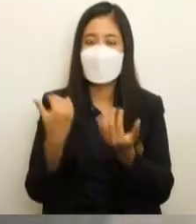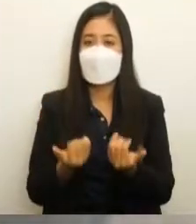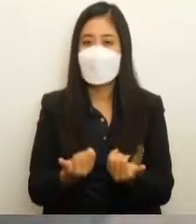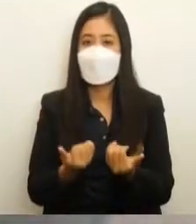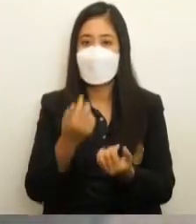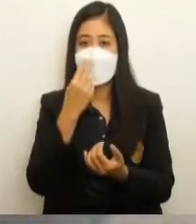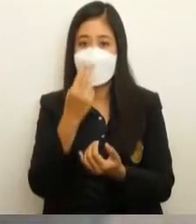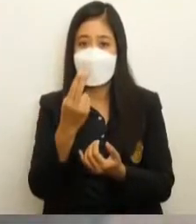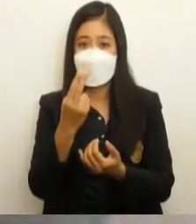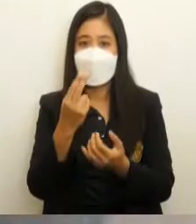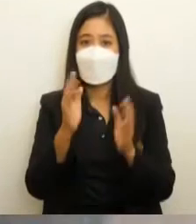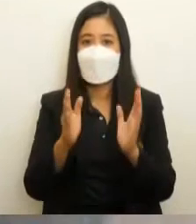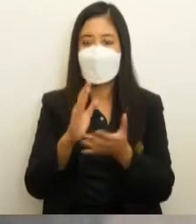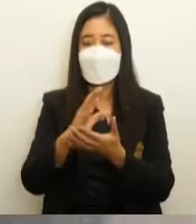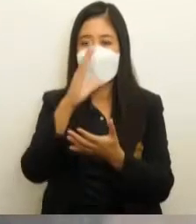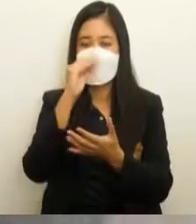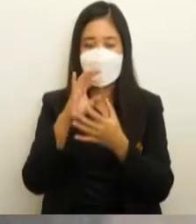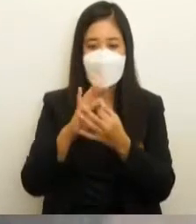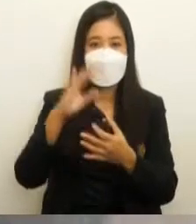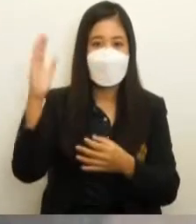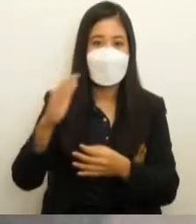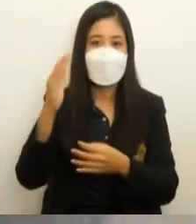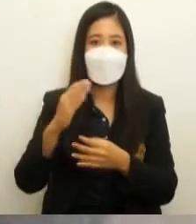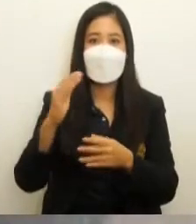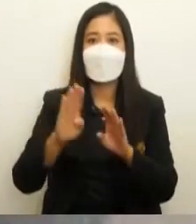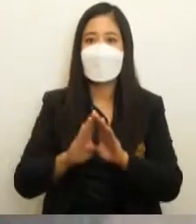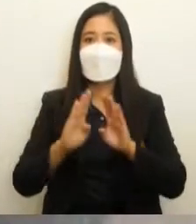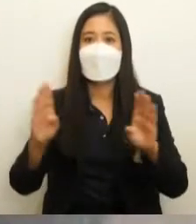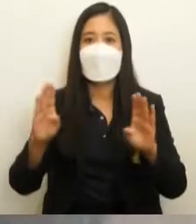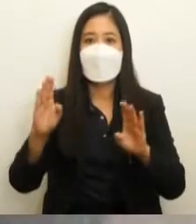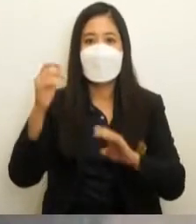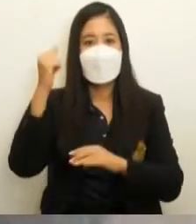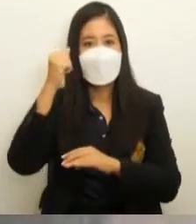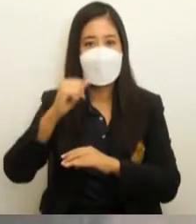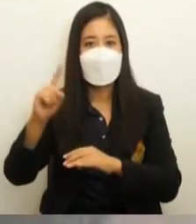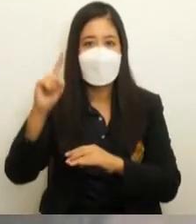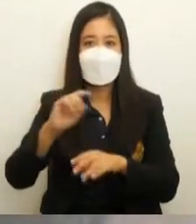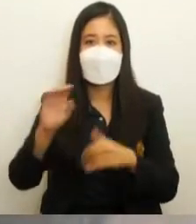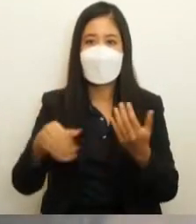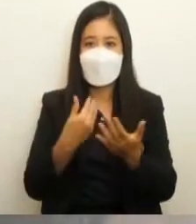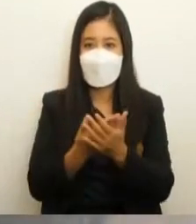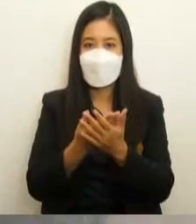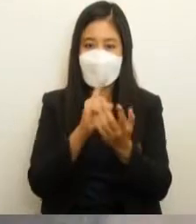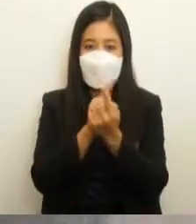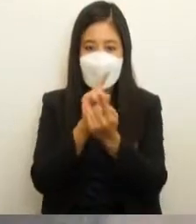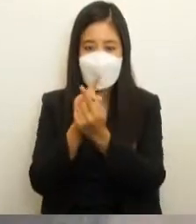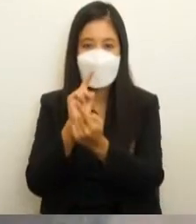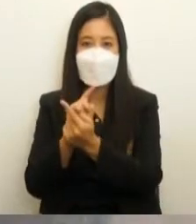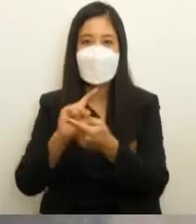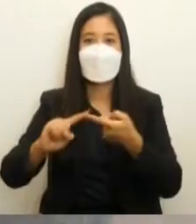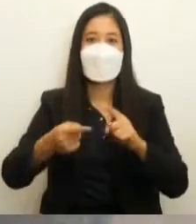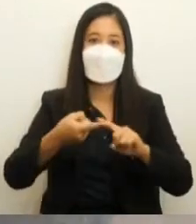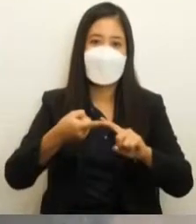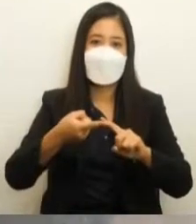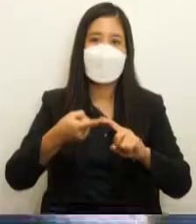ของนักเรียนแล้วก็บรรยากาศของการเปิดเรียนวันแรกที่ทำให้ทุกคนได้เจอกันของเพื่อนๆและจาก